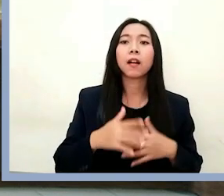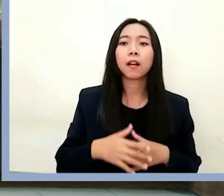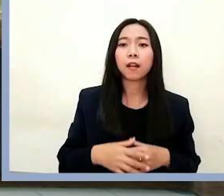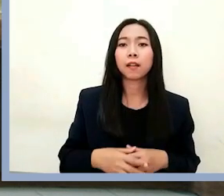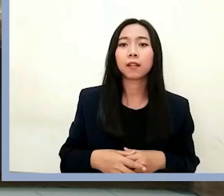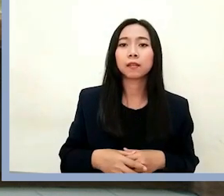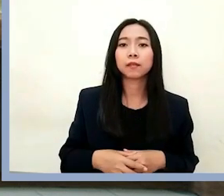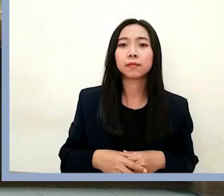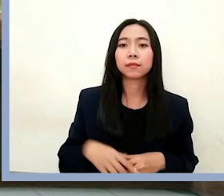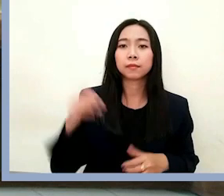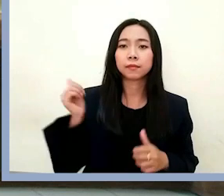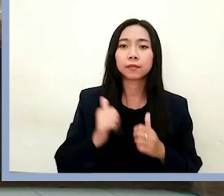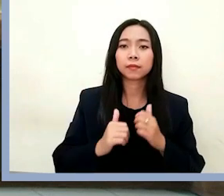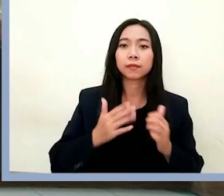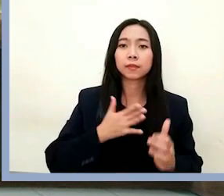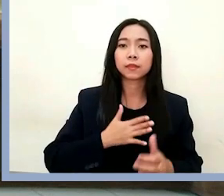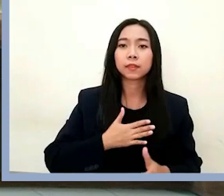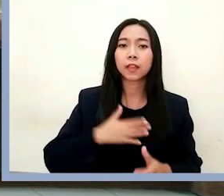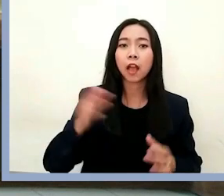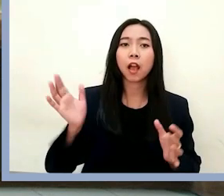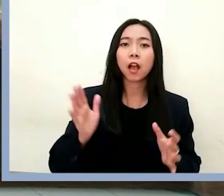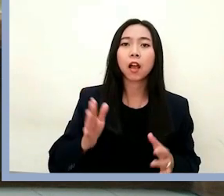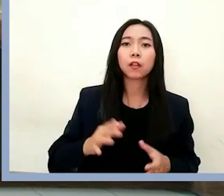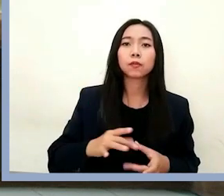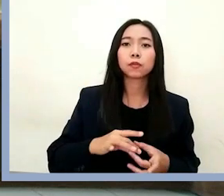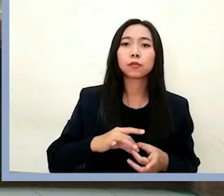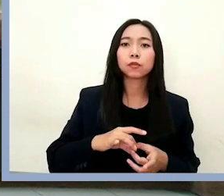kesesakan sehingga